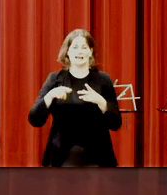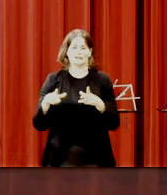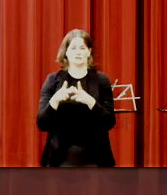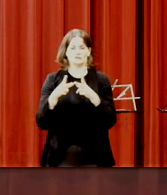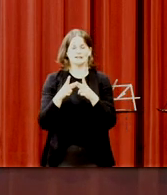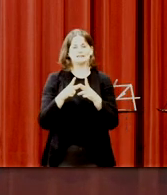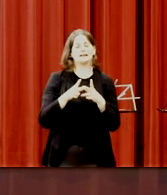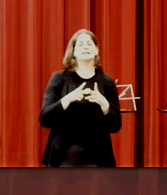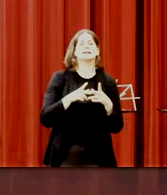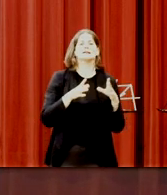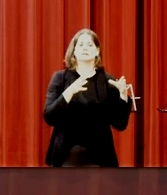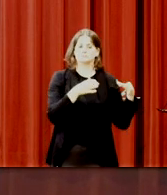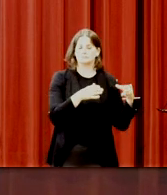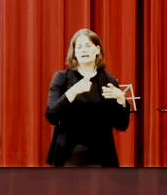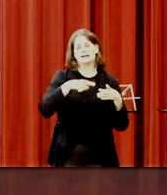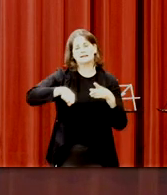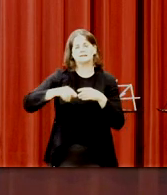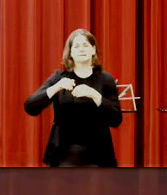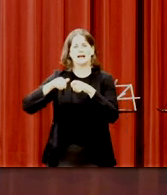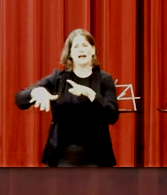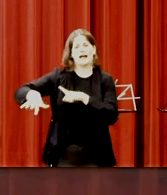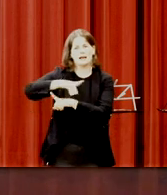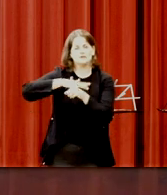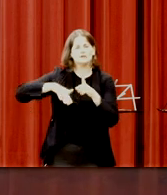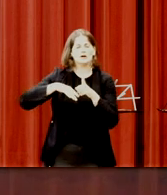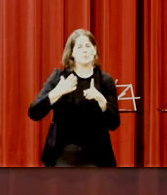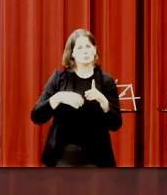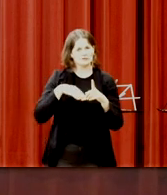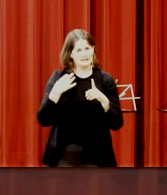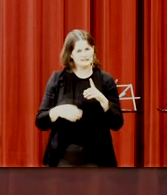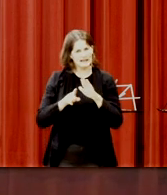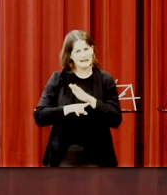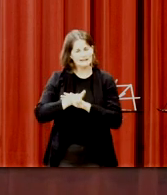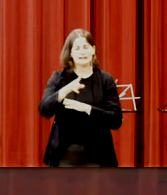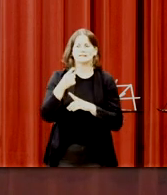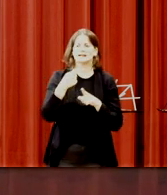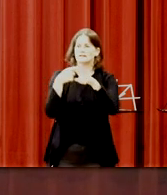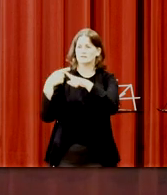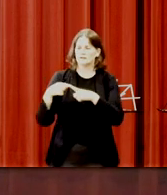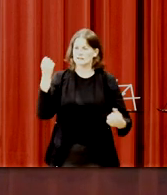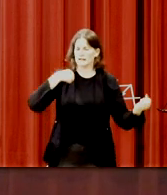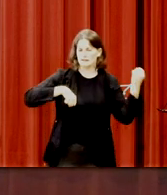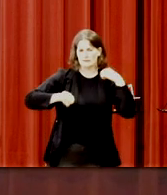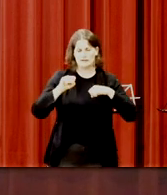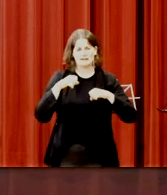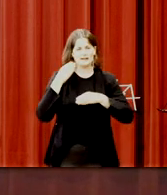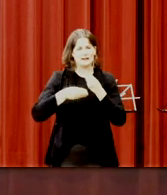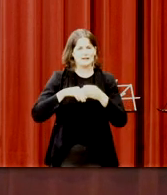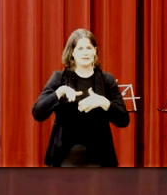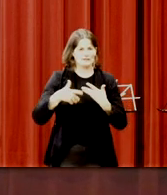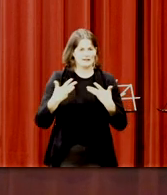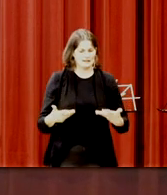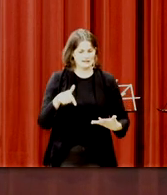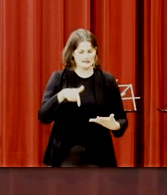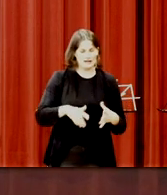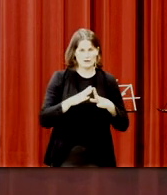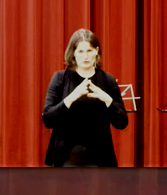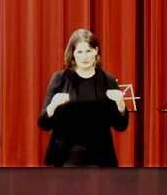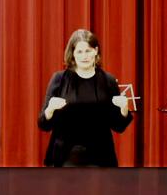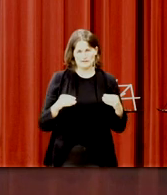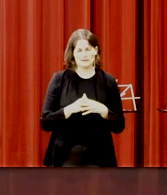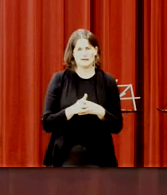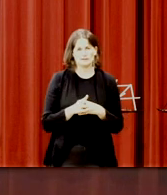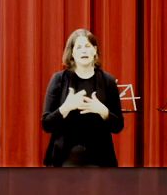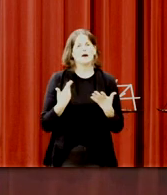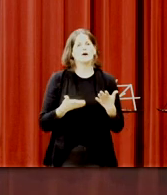a terme per la universitat. Seguidament, ens dirigirà unes paraules el senyor Josep Poblet Tous, president del Consell